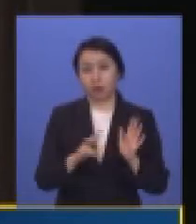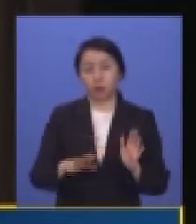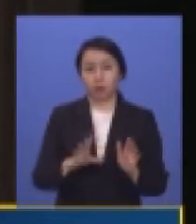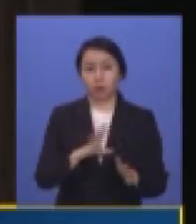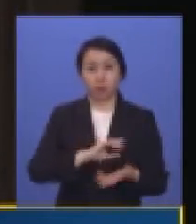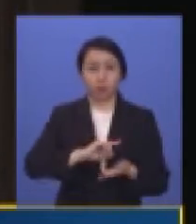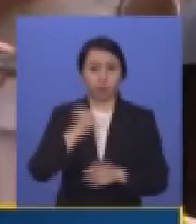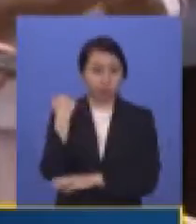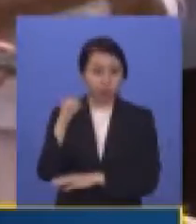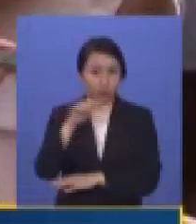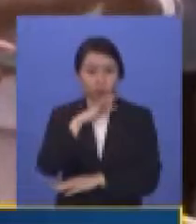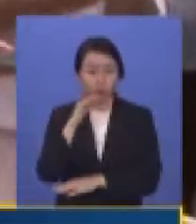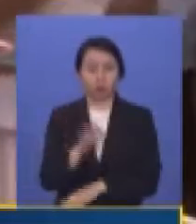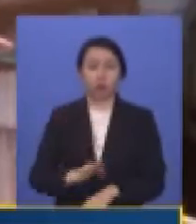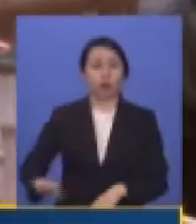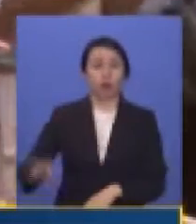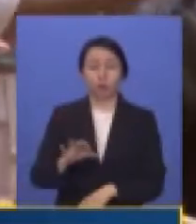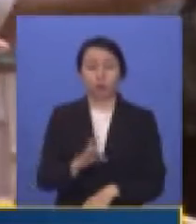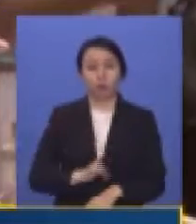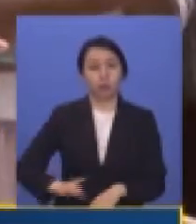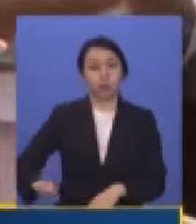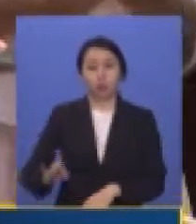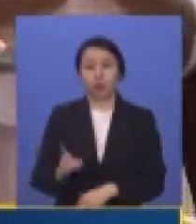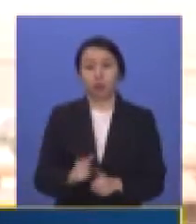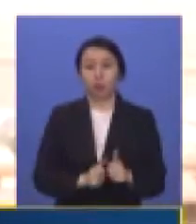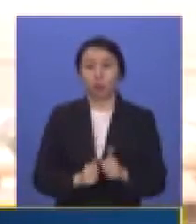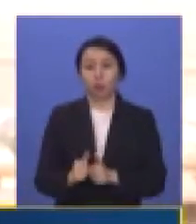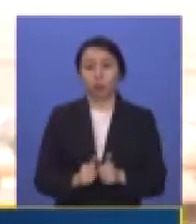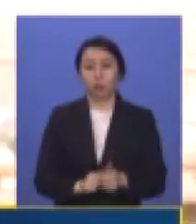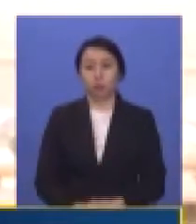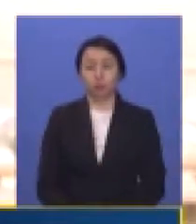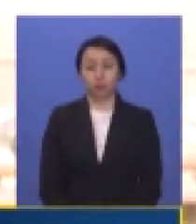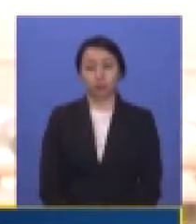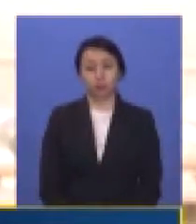стал победителем многих областных и республиканских конкурсов.